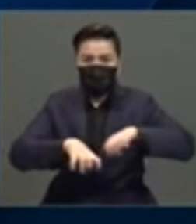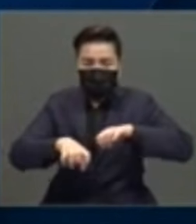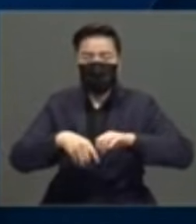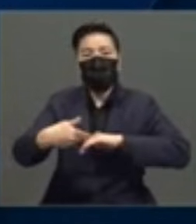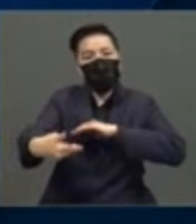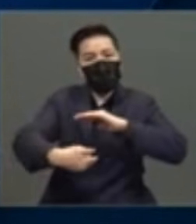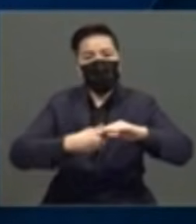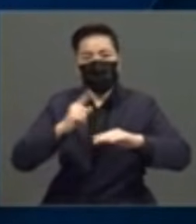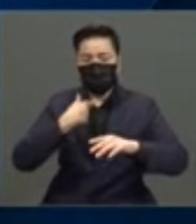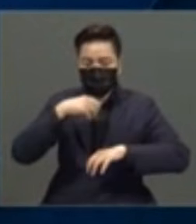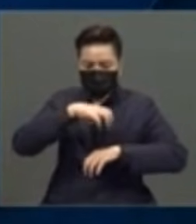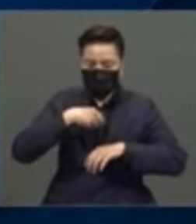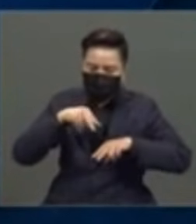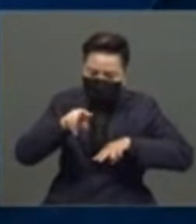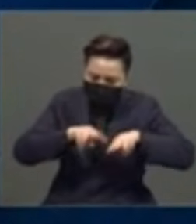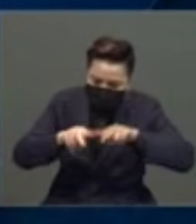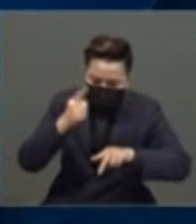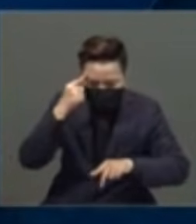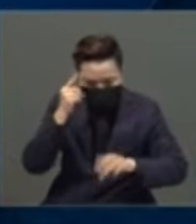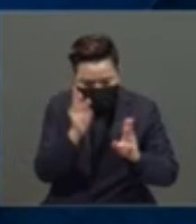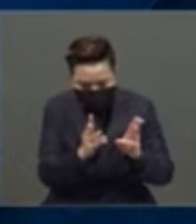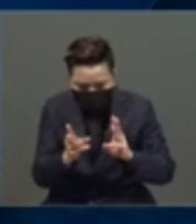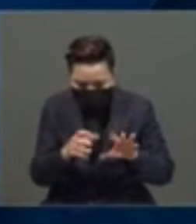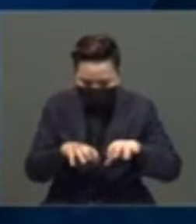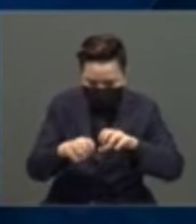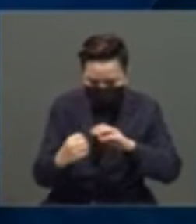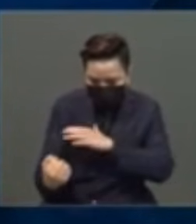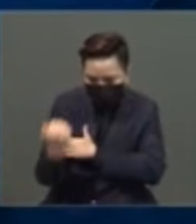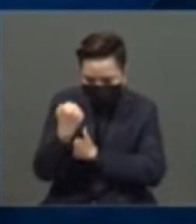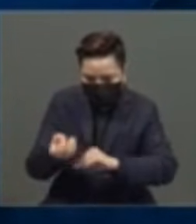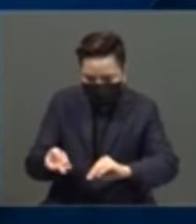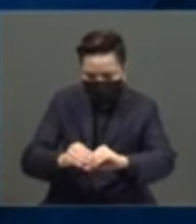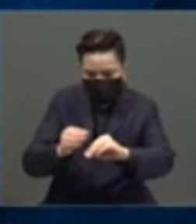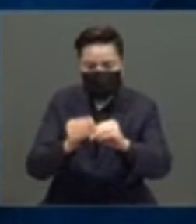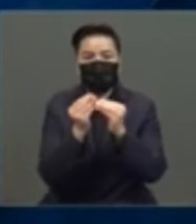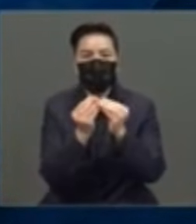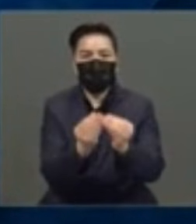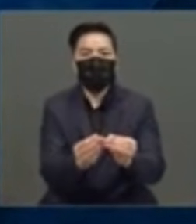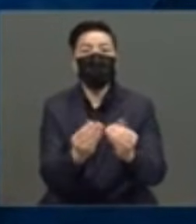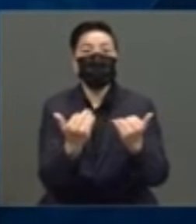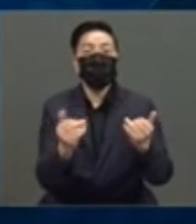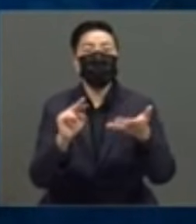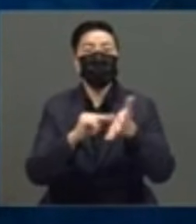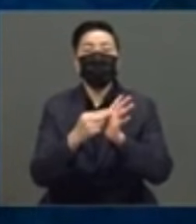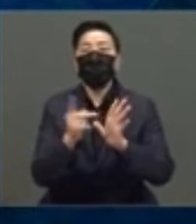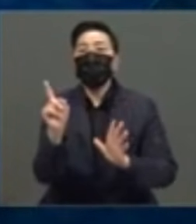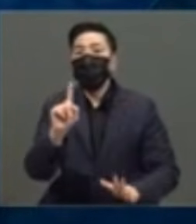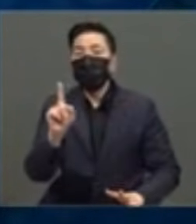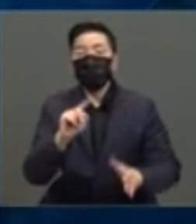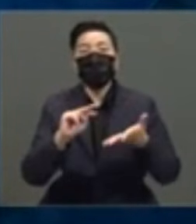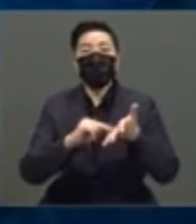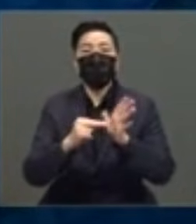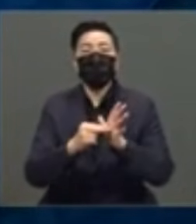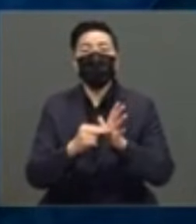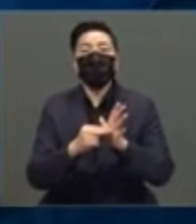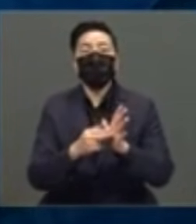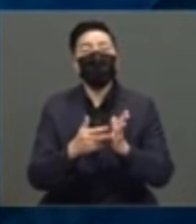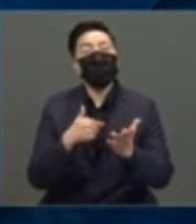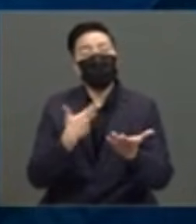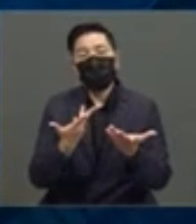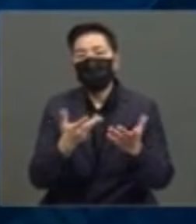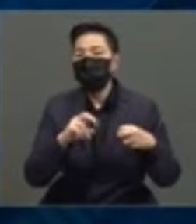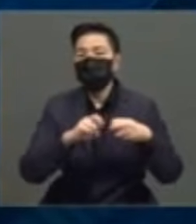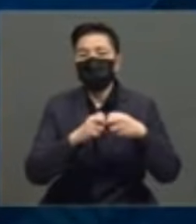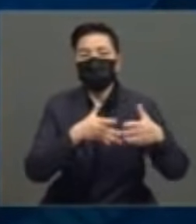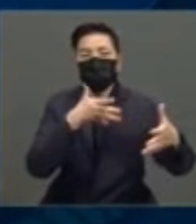ที่เพื่อให้เข้าไปตรวจสอบแล้วทบทวนมาตรการที่เข้มข้นยิ่งขึ้นเข้าไปอีกนะครับเพราะฉะนั้นก็พูดง่ายๆก็คือก็ขออภัยใน